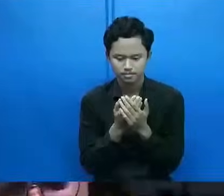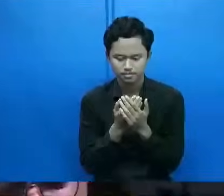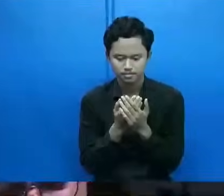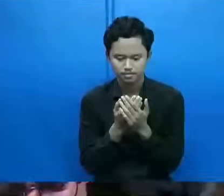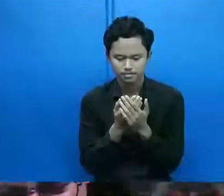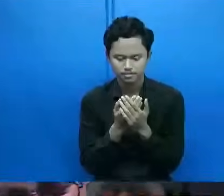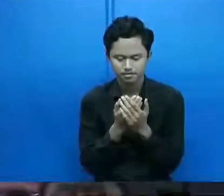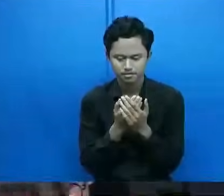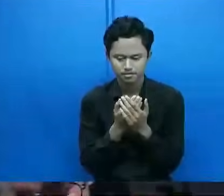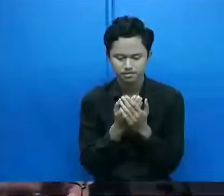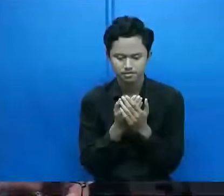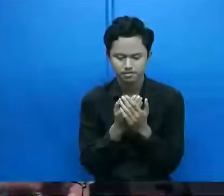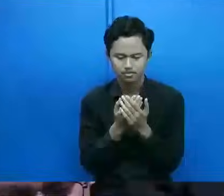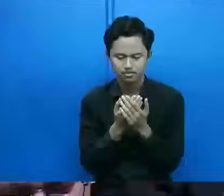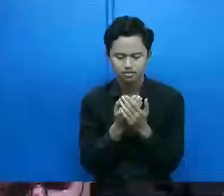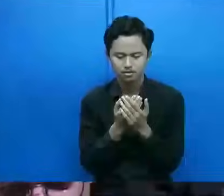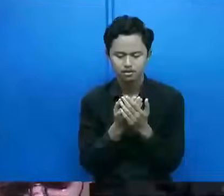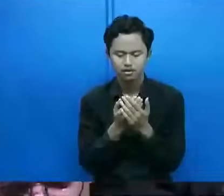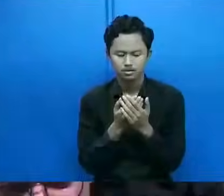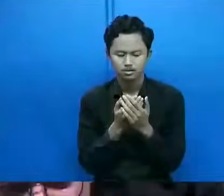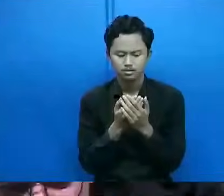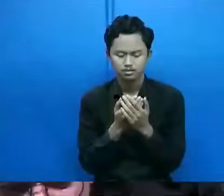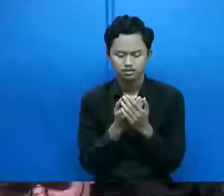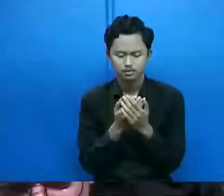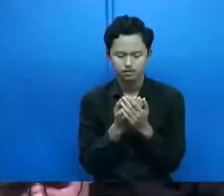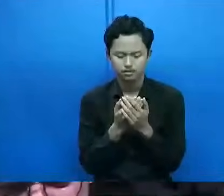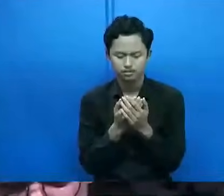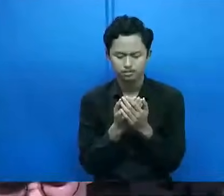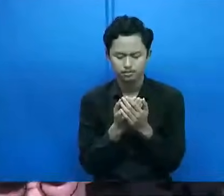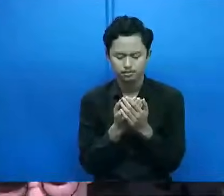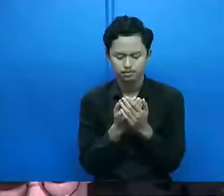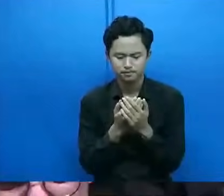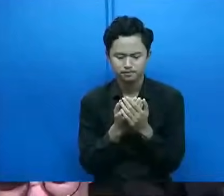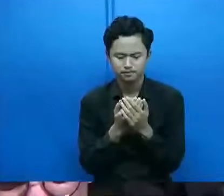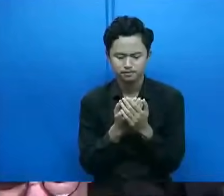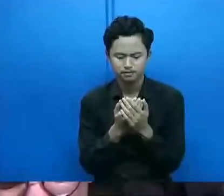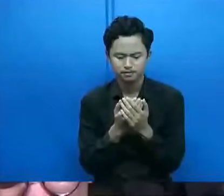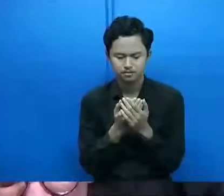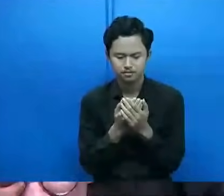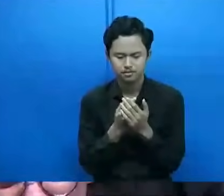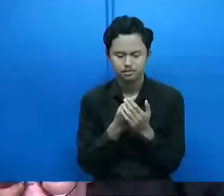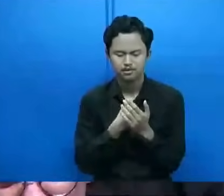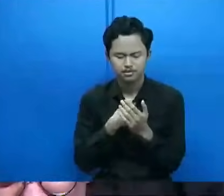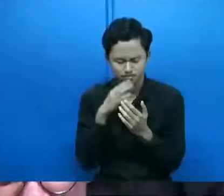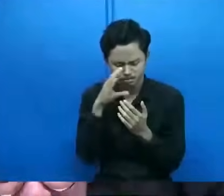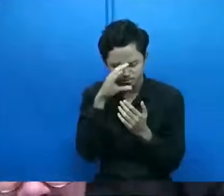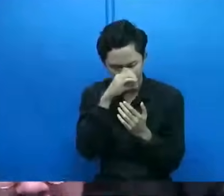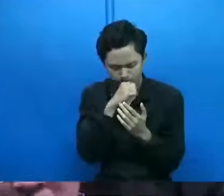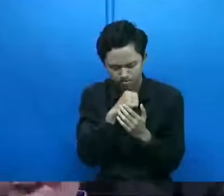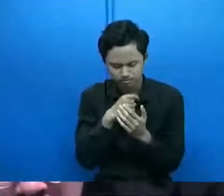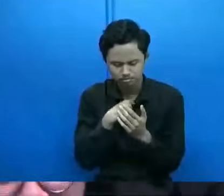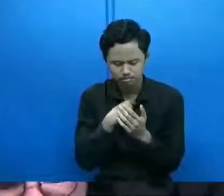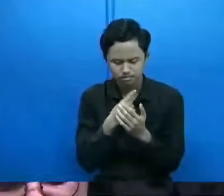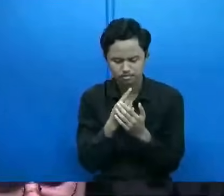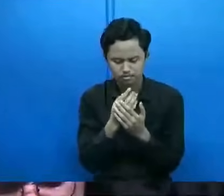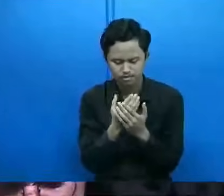اللهم بفضلك سبحان ربك رب العزة عما يصفون تضيع دموعنا لقد دعوت لقد دعوناك